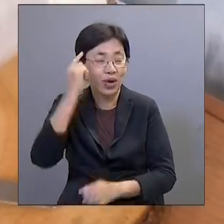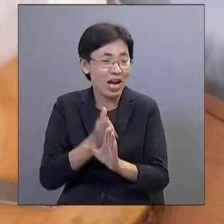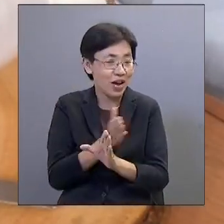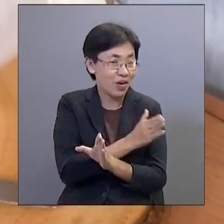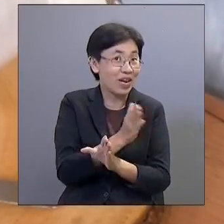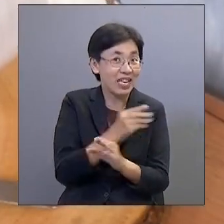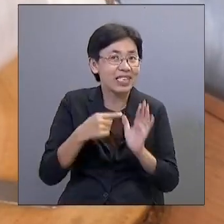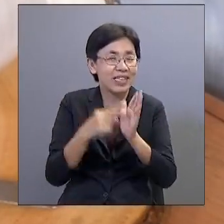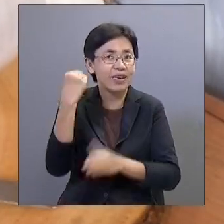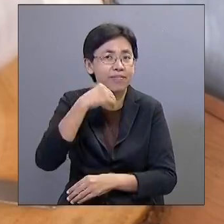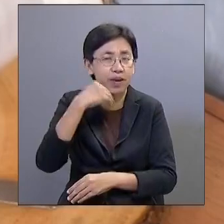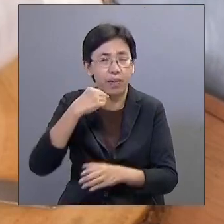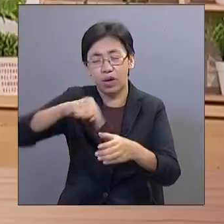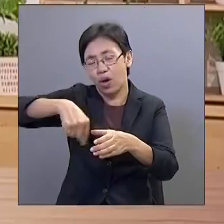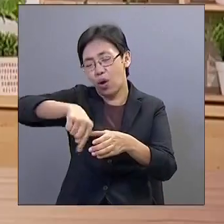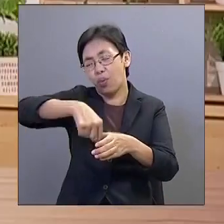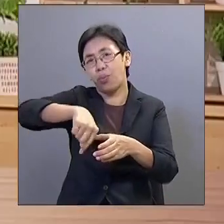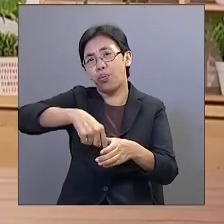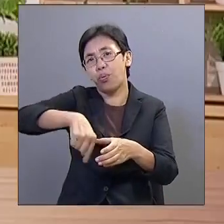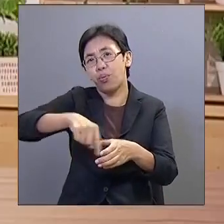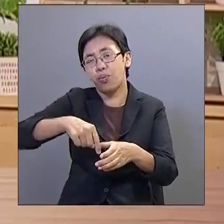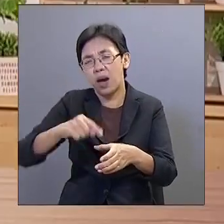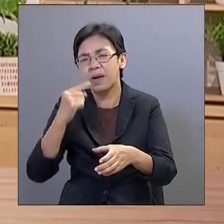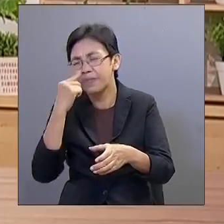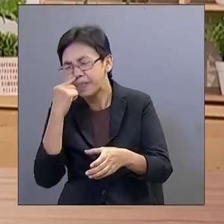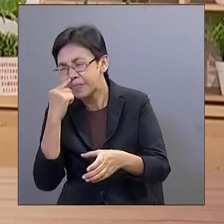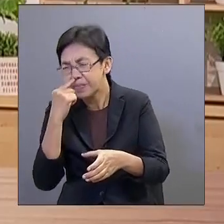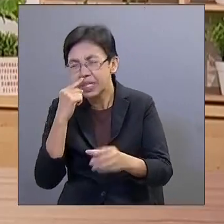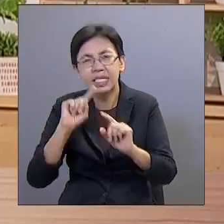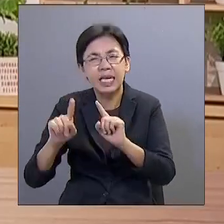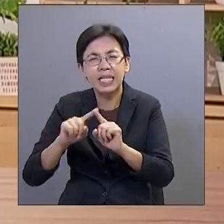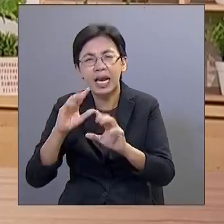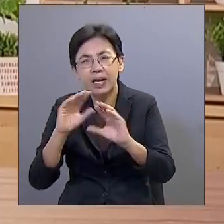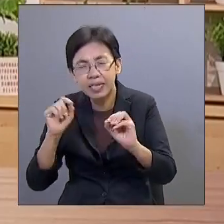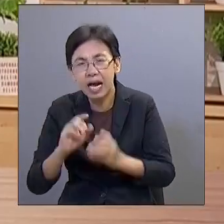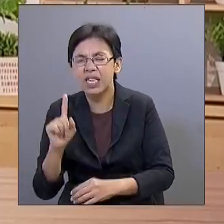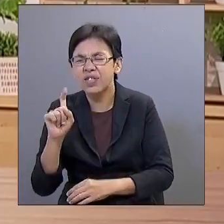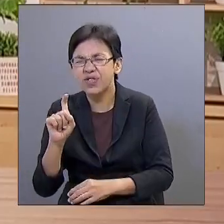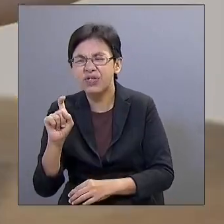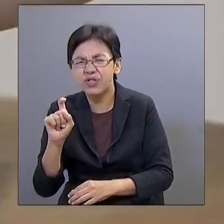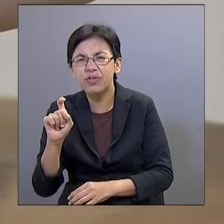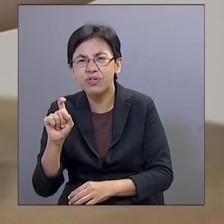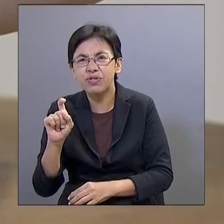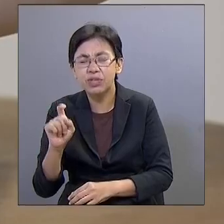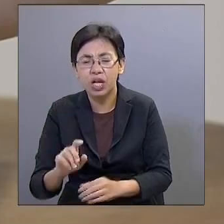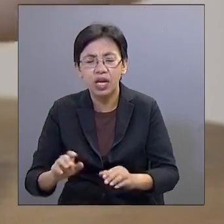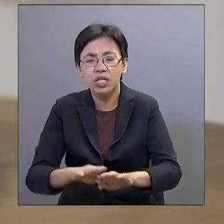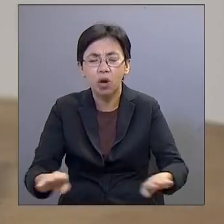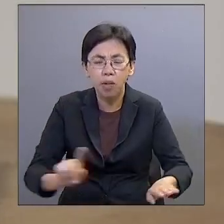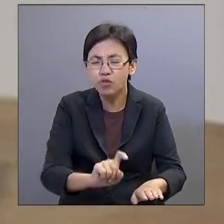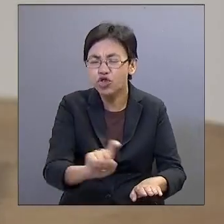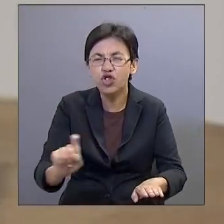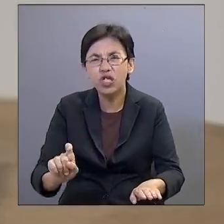ใช้เบกกิ้งโซดาเนี่ยในการที่จะกบกลิ่นต่างๆนะคะไม่ว่าจะเป็นสเปรย์ที่เคยฉีดพรมหรือว่าจะเป็นอันนี้ก็เห